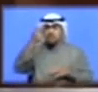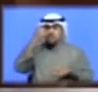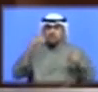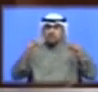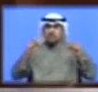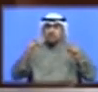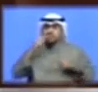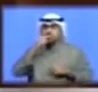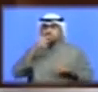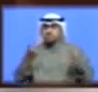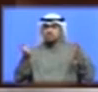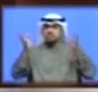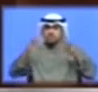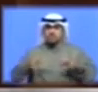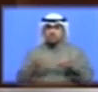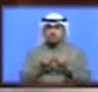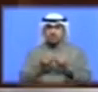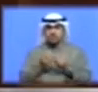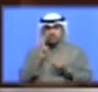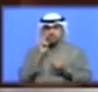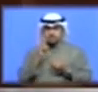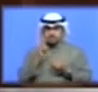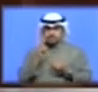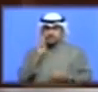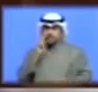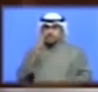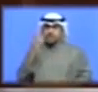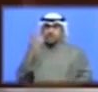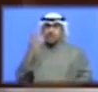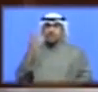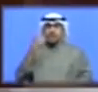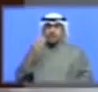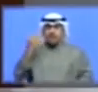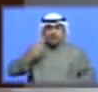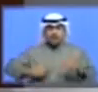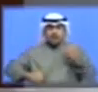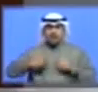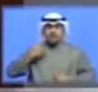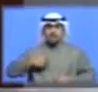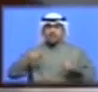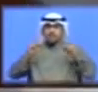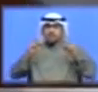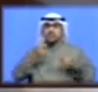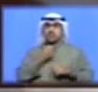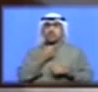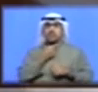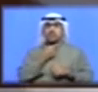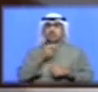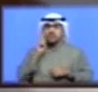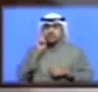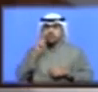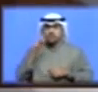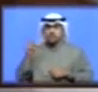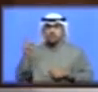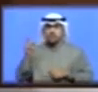مستوى دولة الكويت. أكثر من ثلاثة عمليات جراحية الخاصة بسرطان الغدة الدرقية